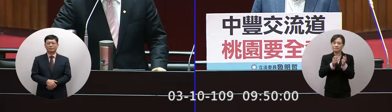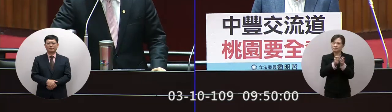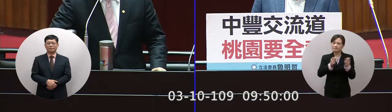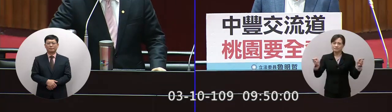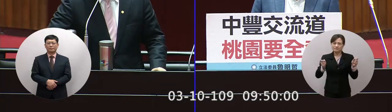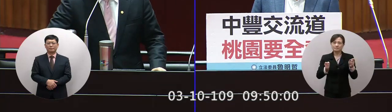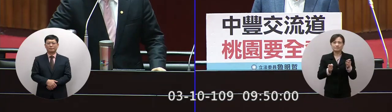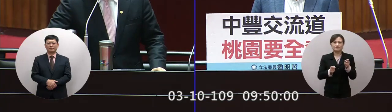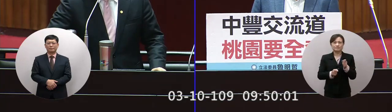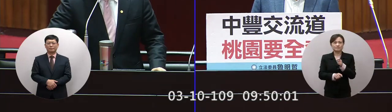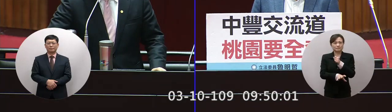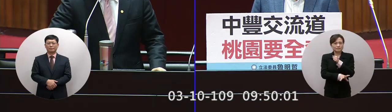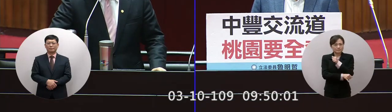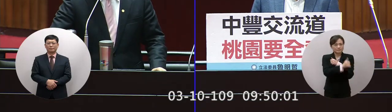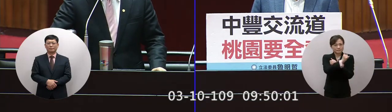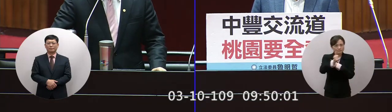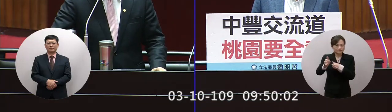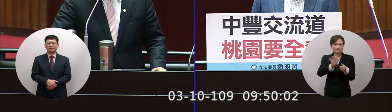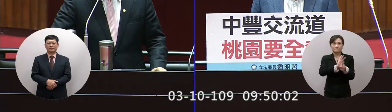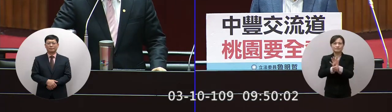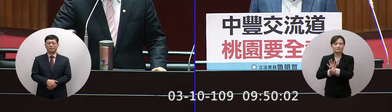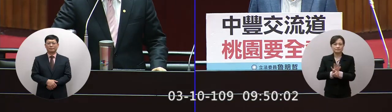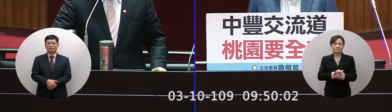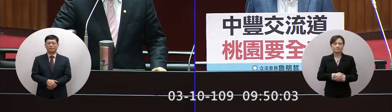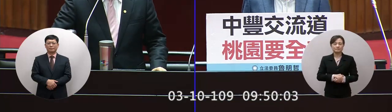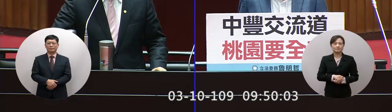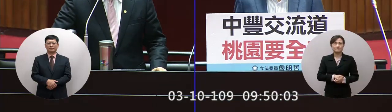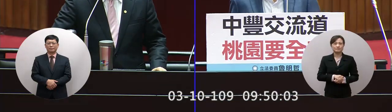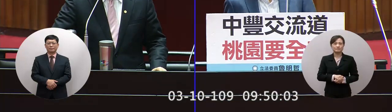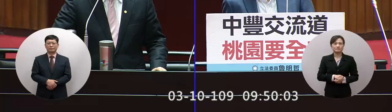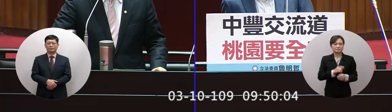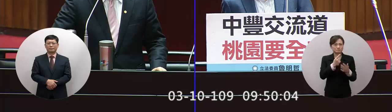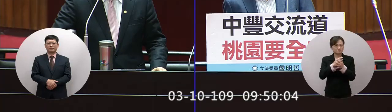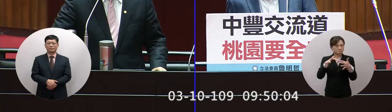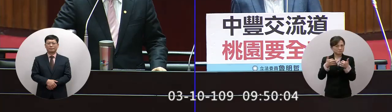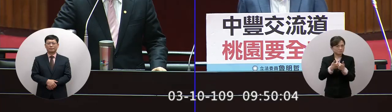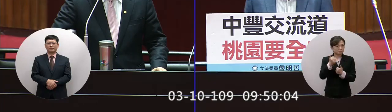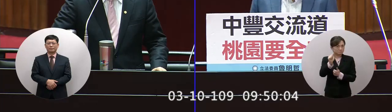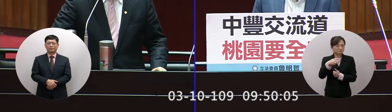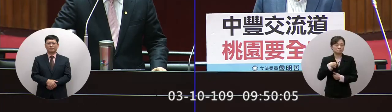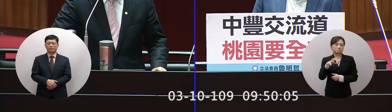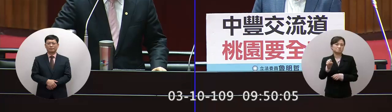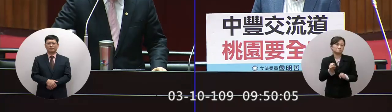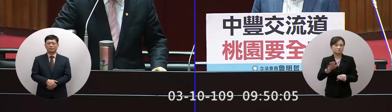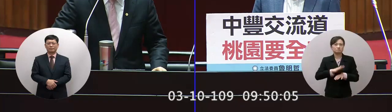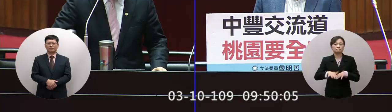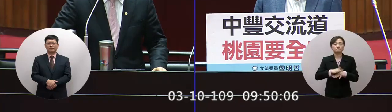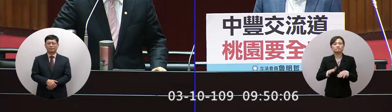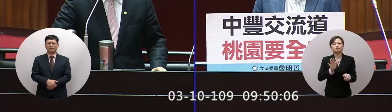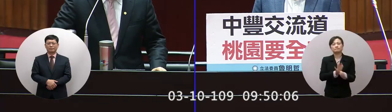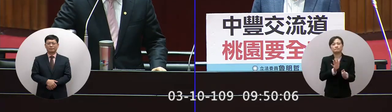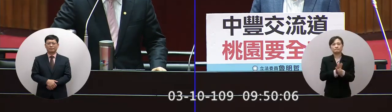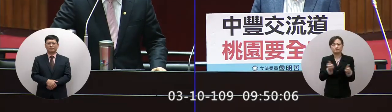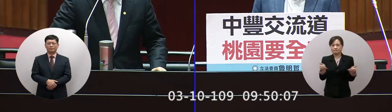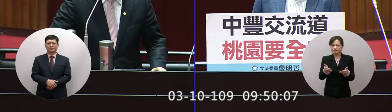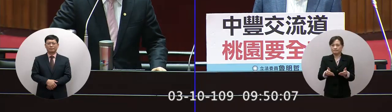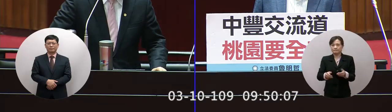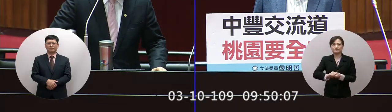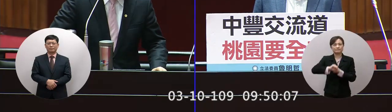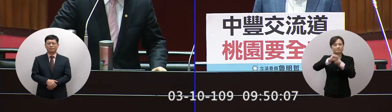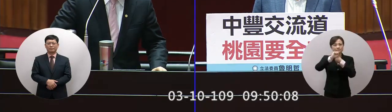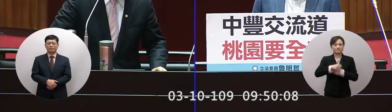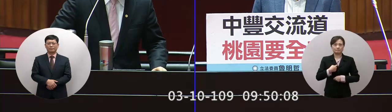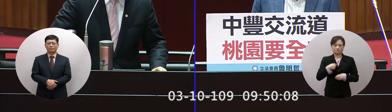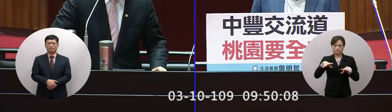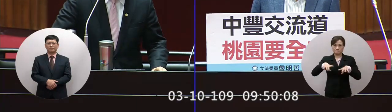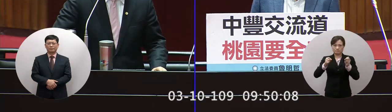层为乡亲做服务，所以我把握每一次的机会为地方增建设做建设。这是我第一次站